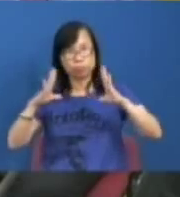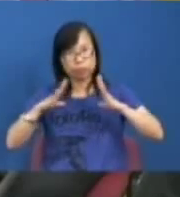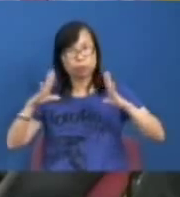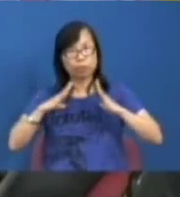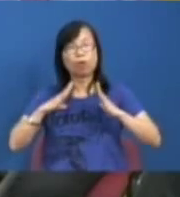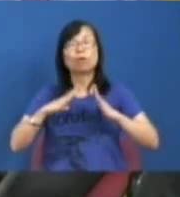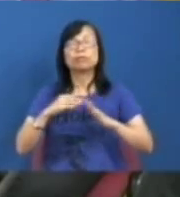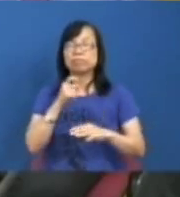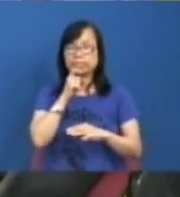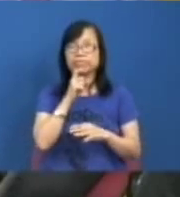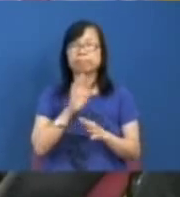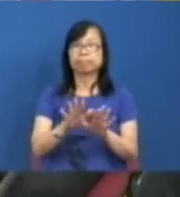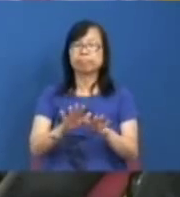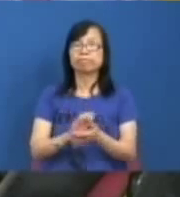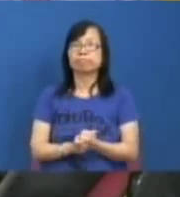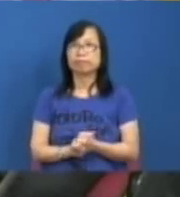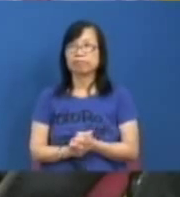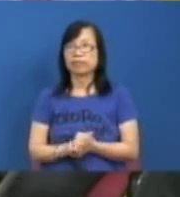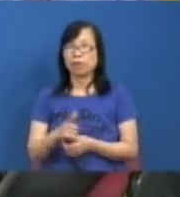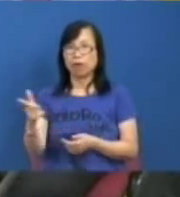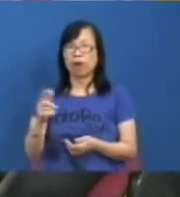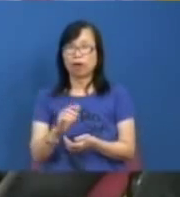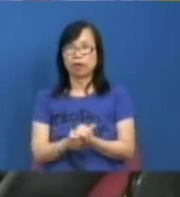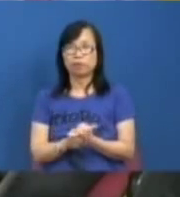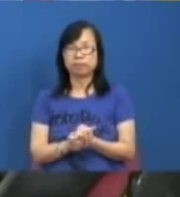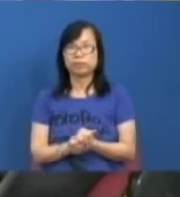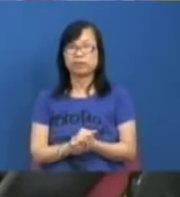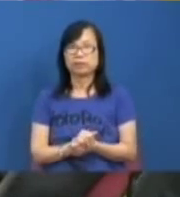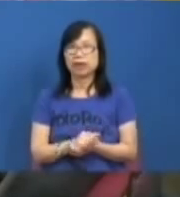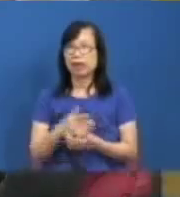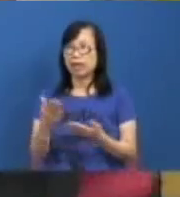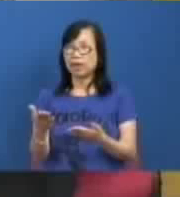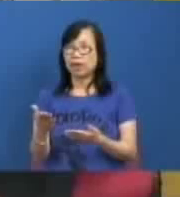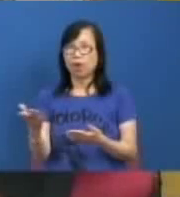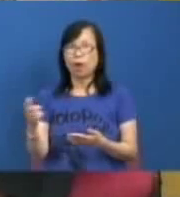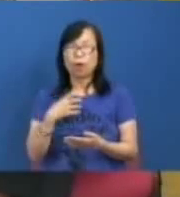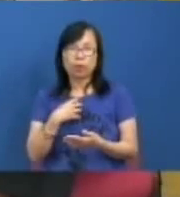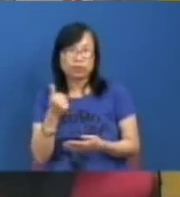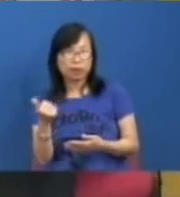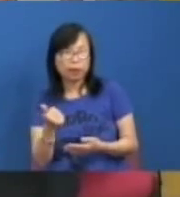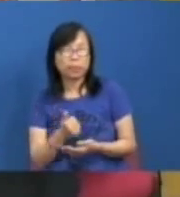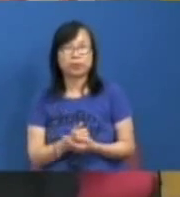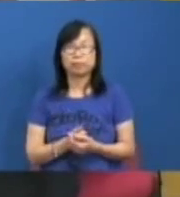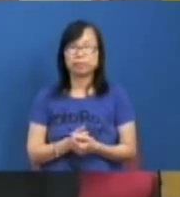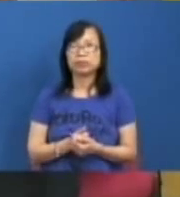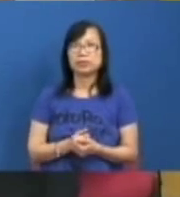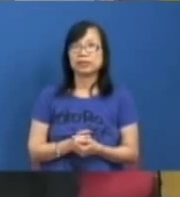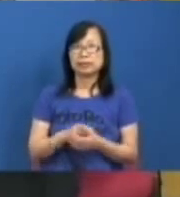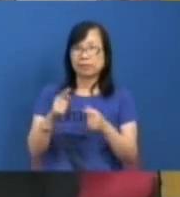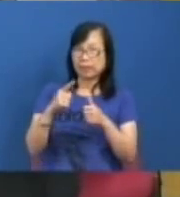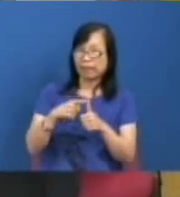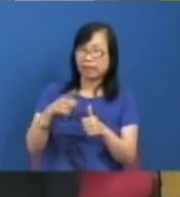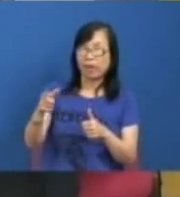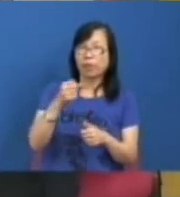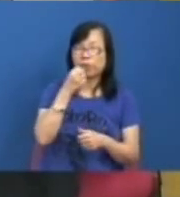都有好大幫助。係 啊，特特話話林生都搞咗年幾兩年㗎啦。 係啊， 係啊，即係其實好好嘅，我覺得呢個方案咧，即係話嗱一，其實我哋